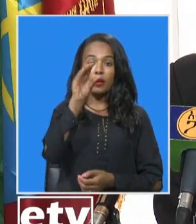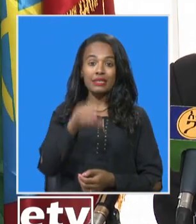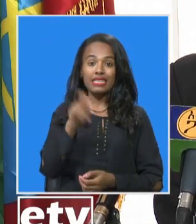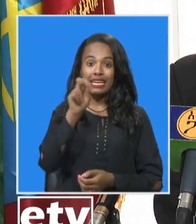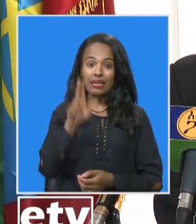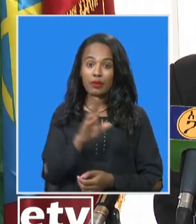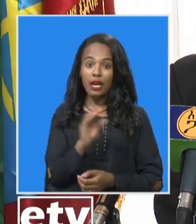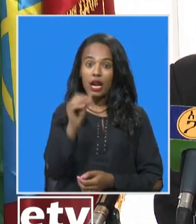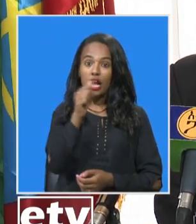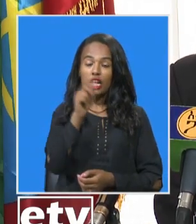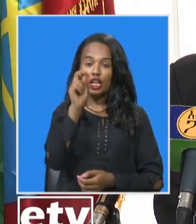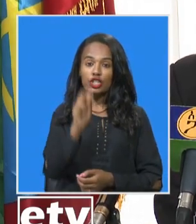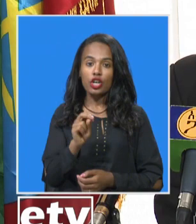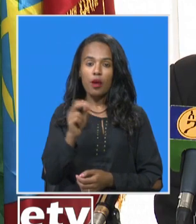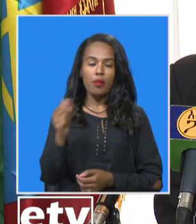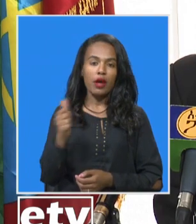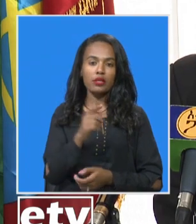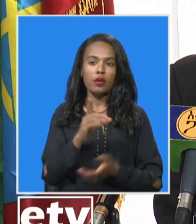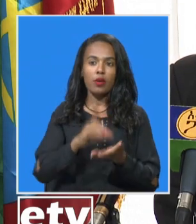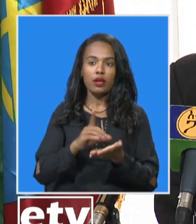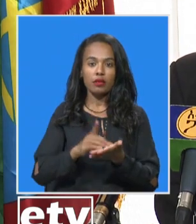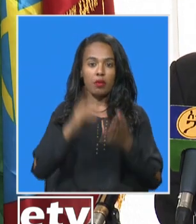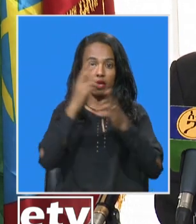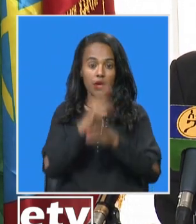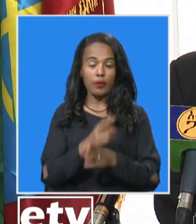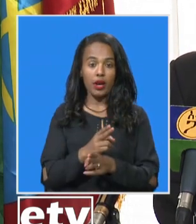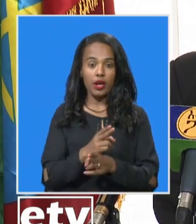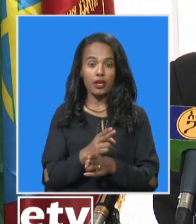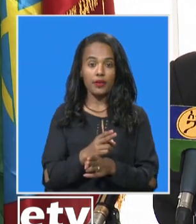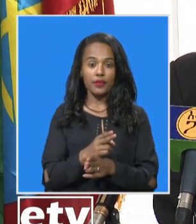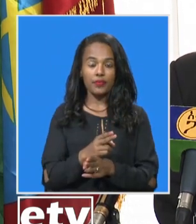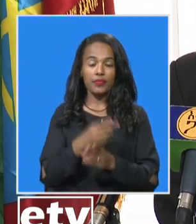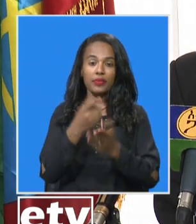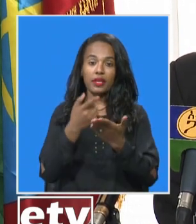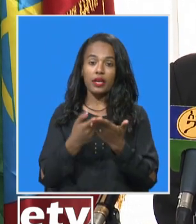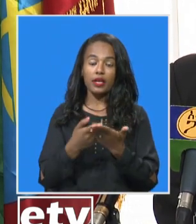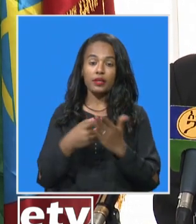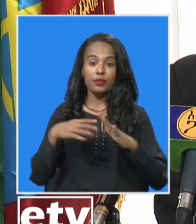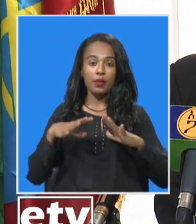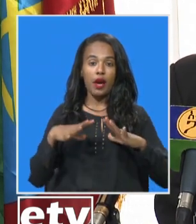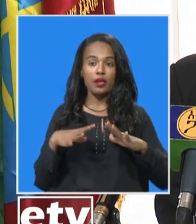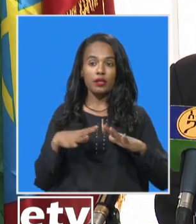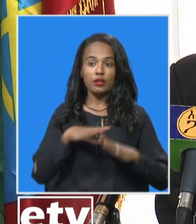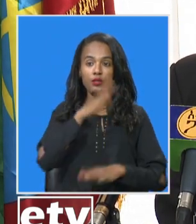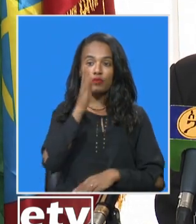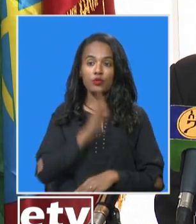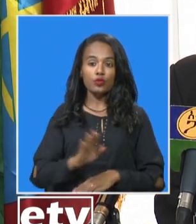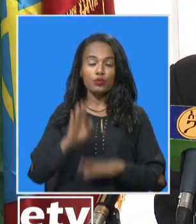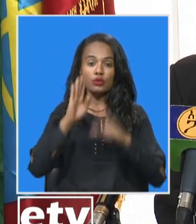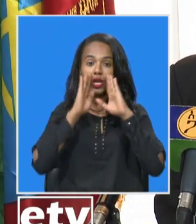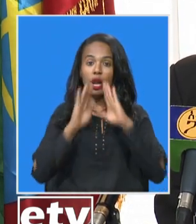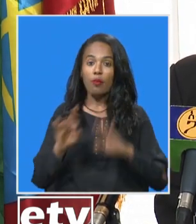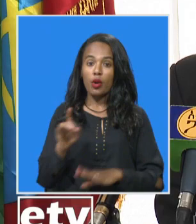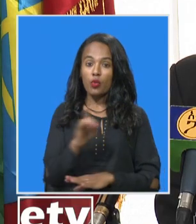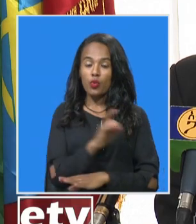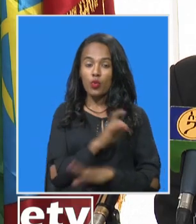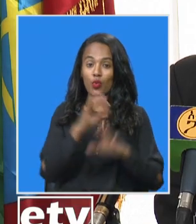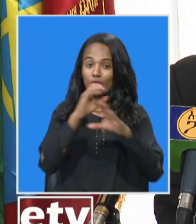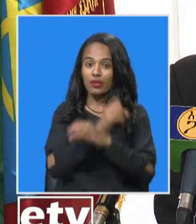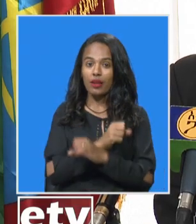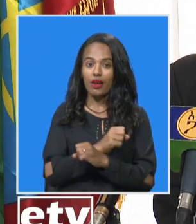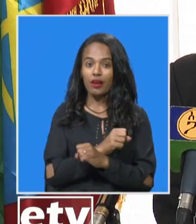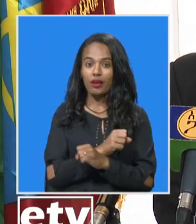የኢሬቻ በዓላት በአዲስ አበባ ከተማ ይከበራል። ይህን በዓል ፍጹም ሰላማዊ ሆኖ